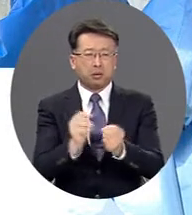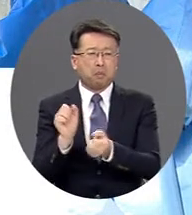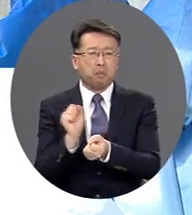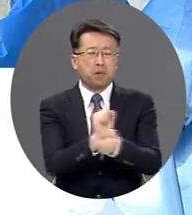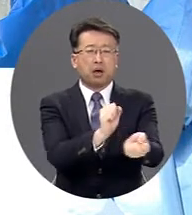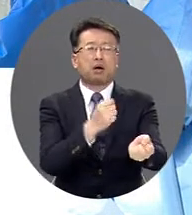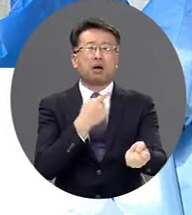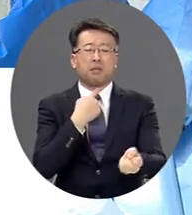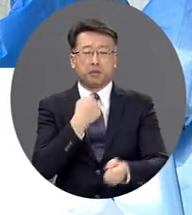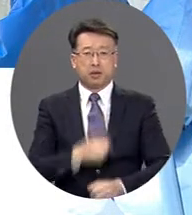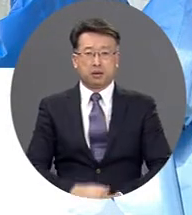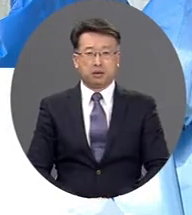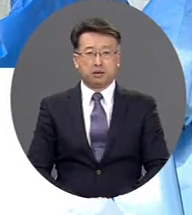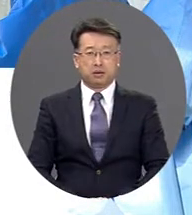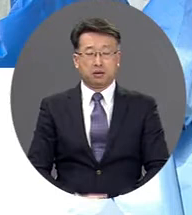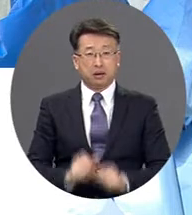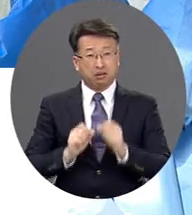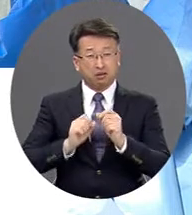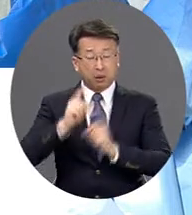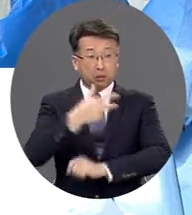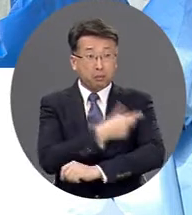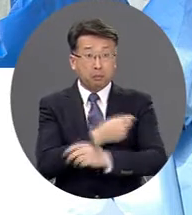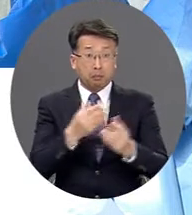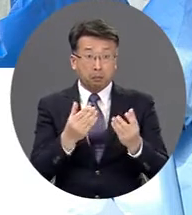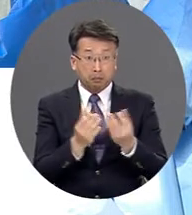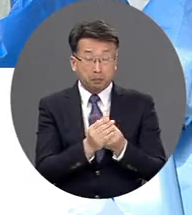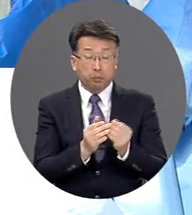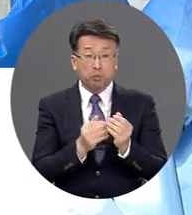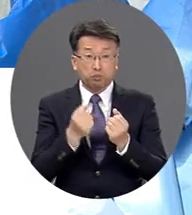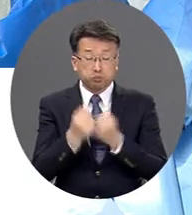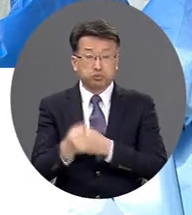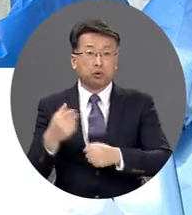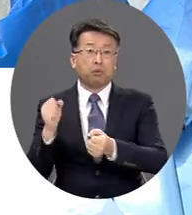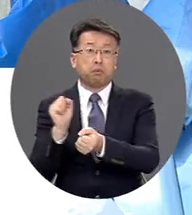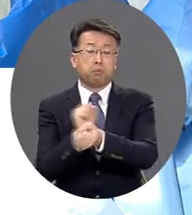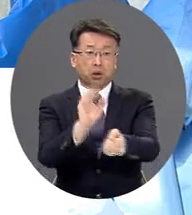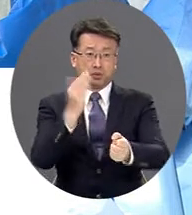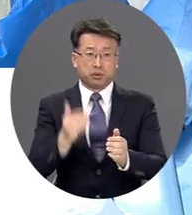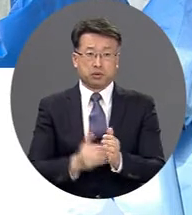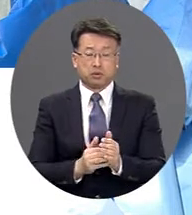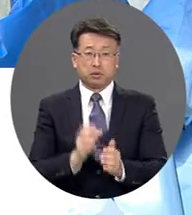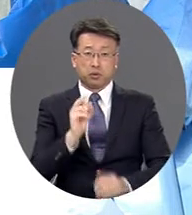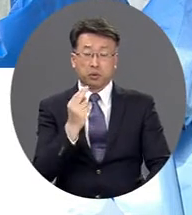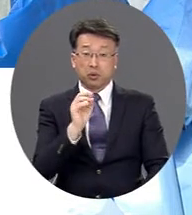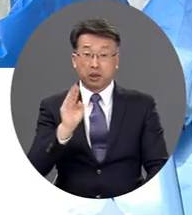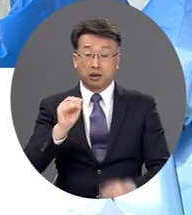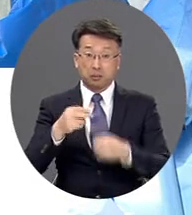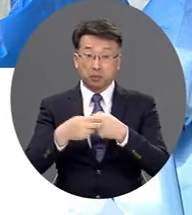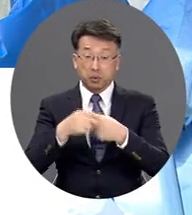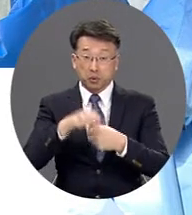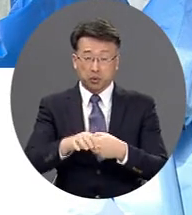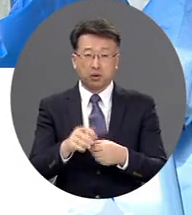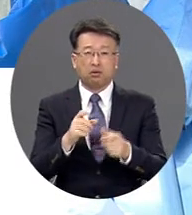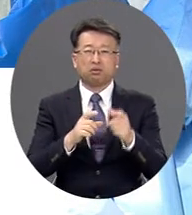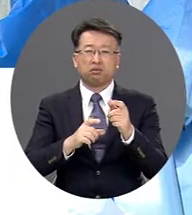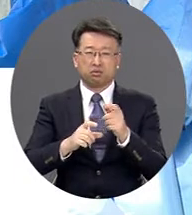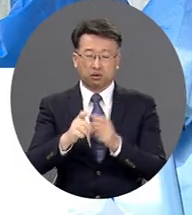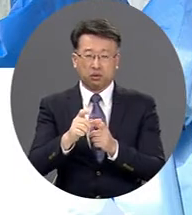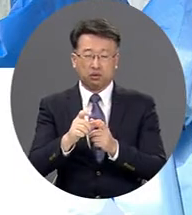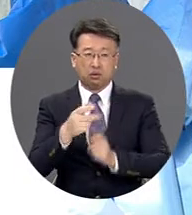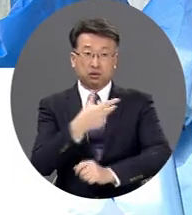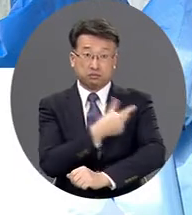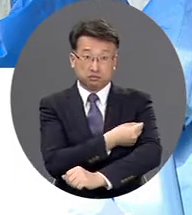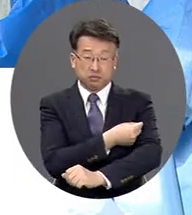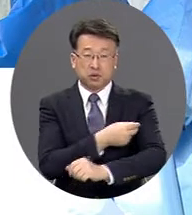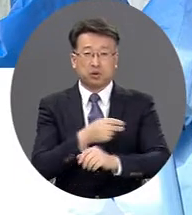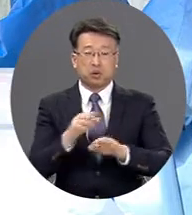있습니다. 대부분이 돌파 감염인데요. 때문에 경상남도는 요양병원에 대한 추가 백신 접종을 열흘 앞당겨서